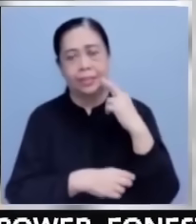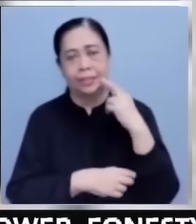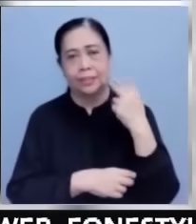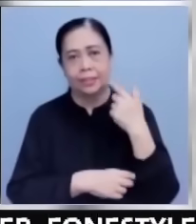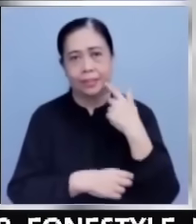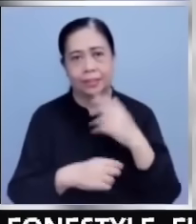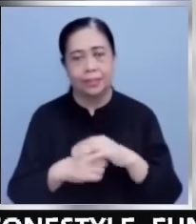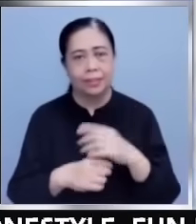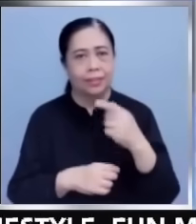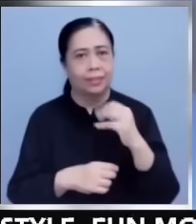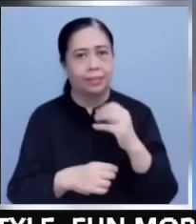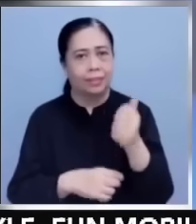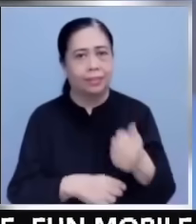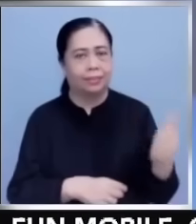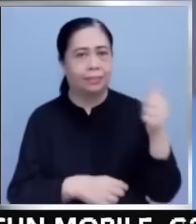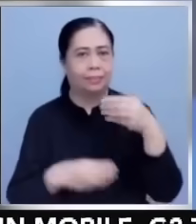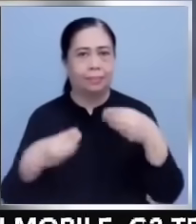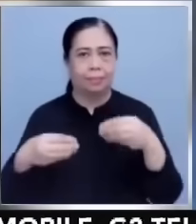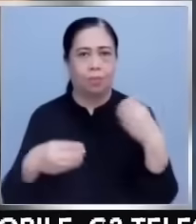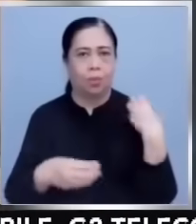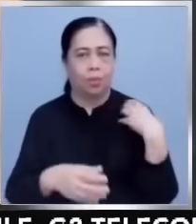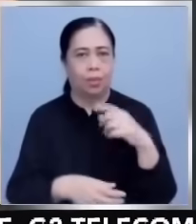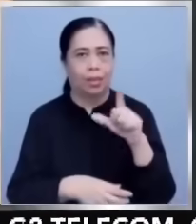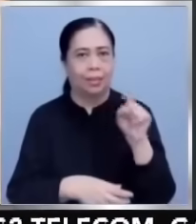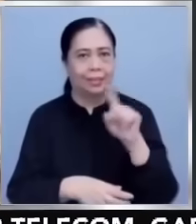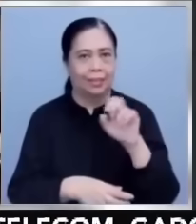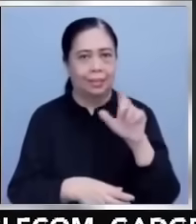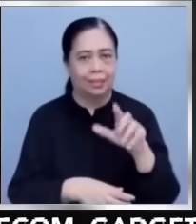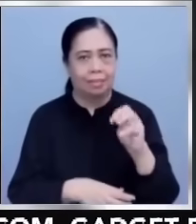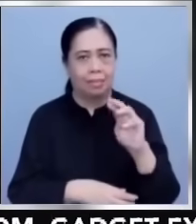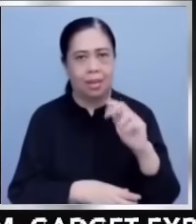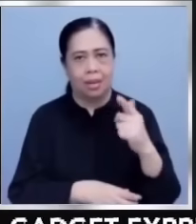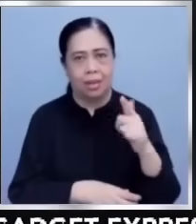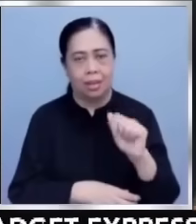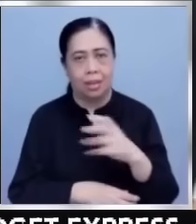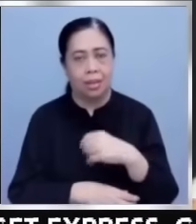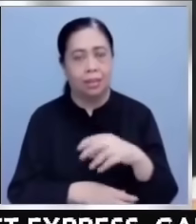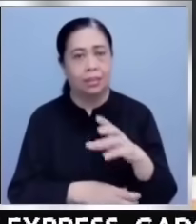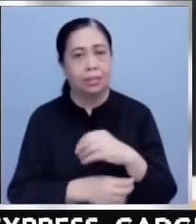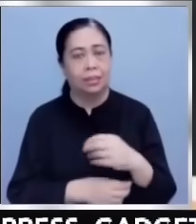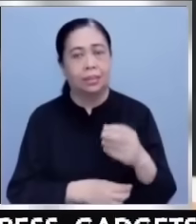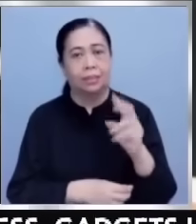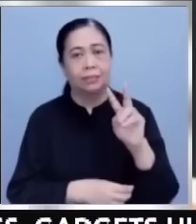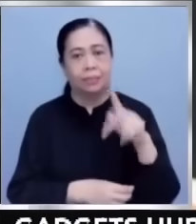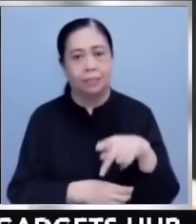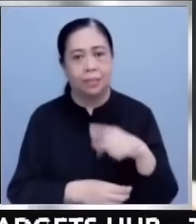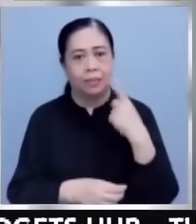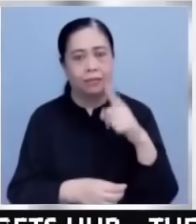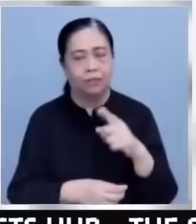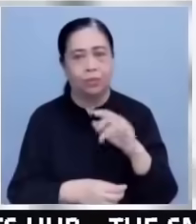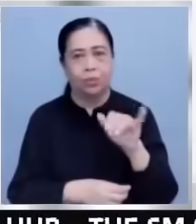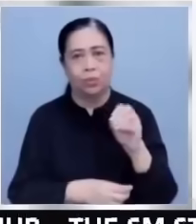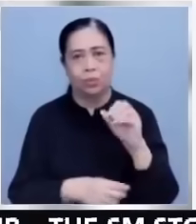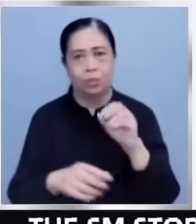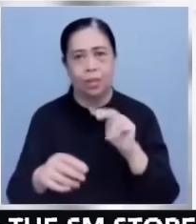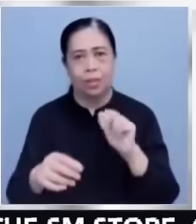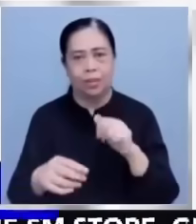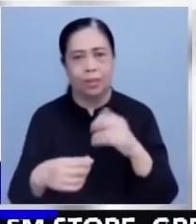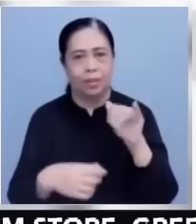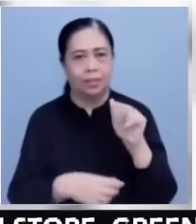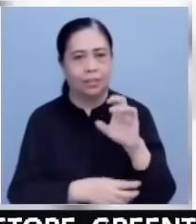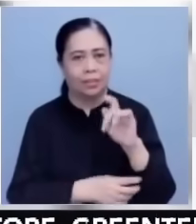GMA Chief Marketing Officer Lizelle Maralag at GMA AVP for Sales and Marketing Joanna Jacinto. Ani